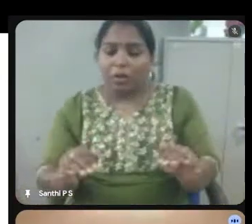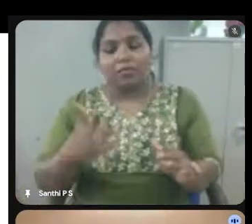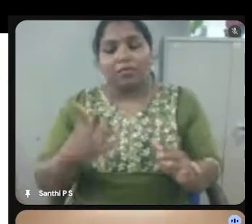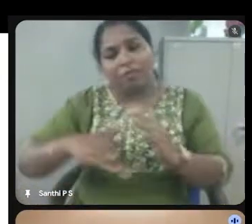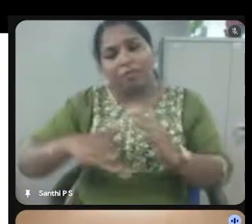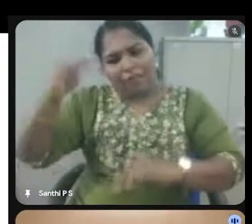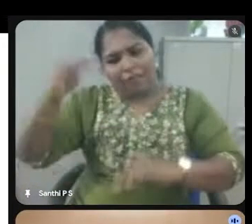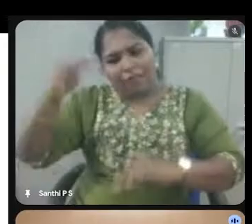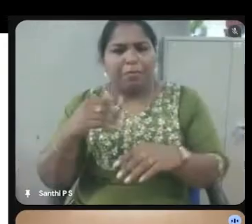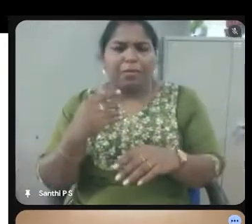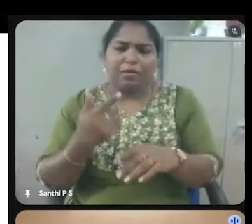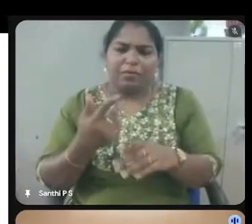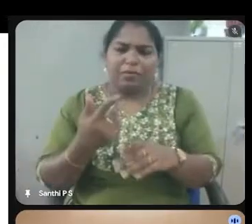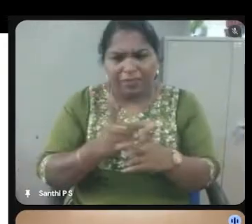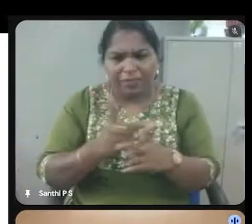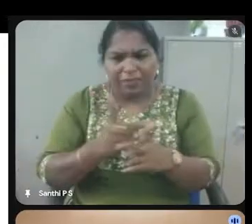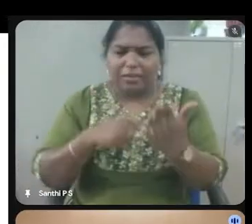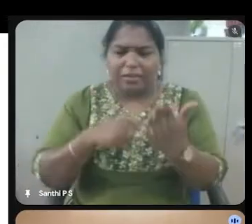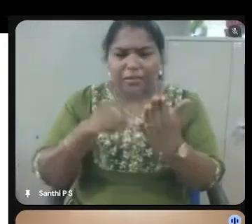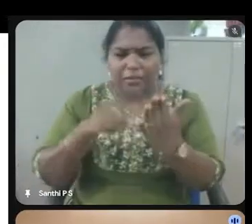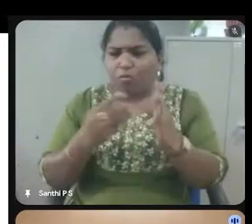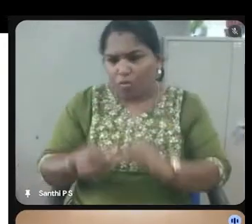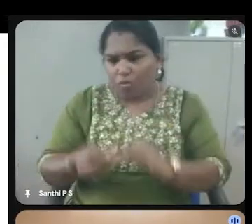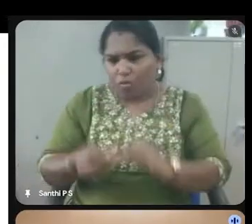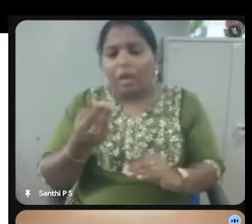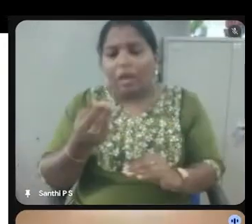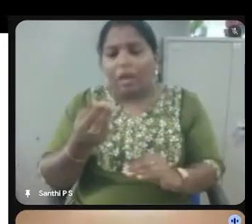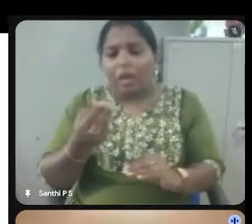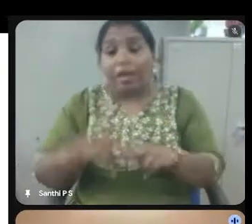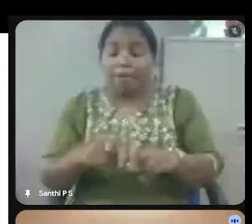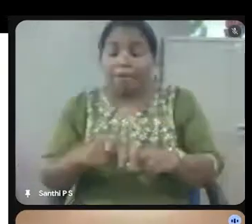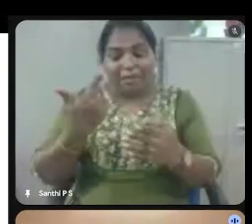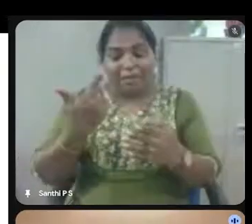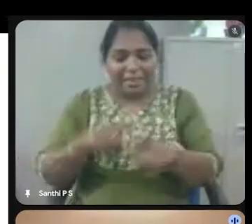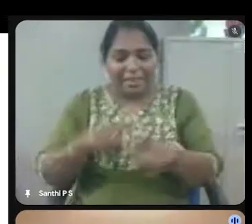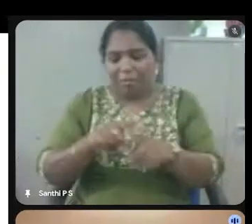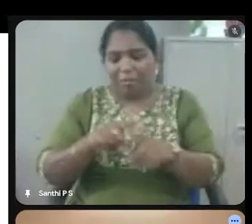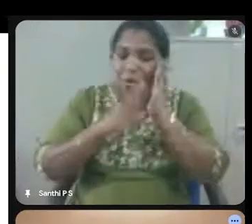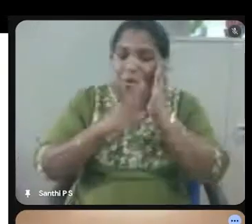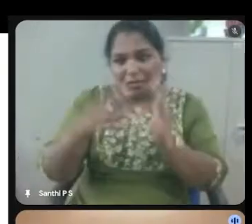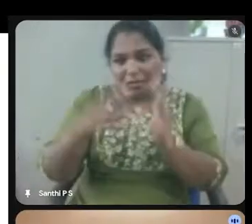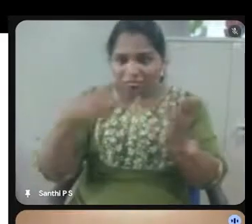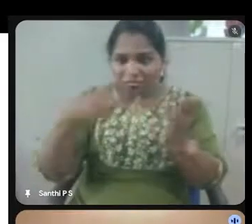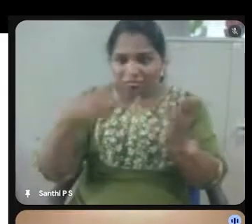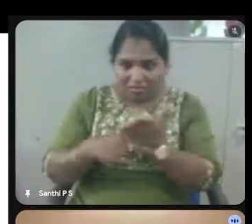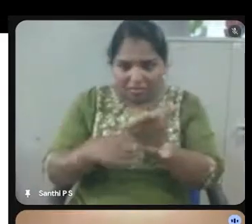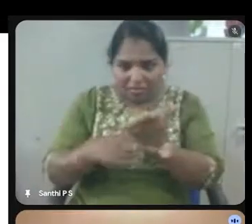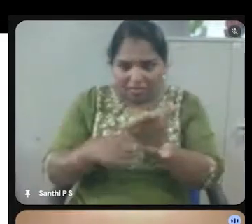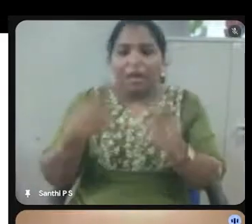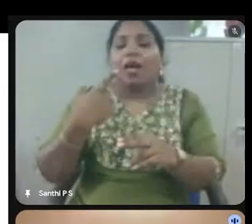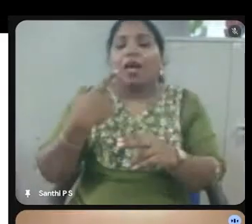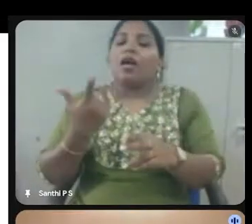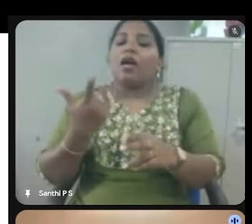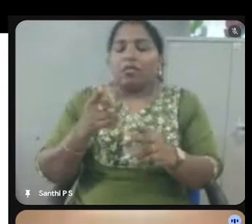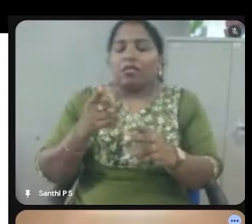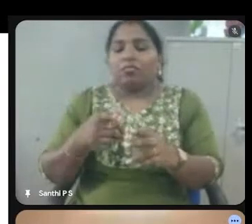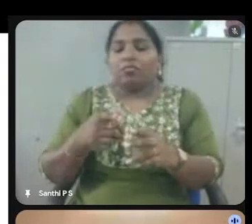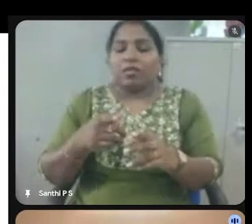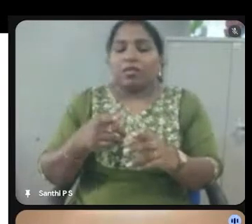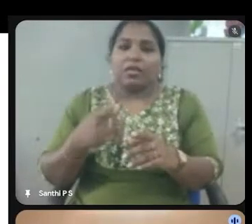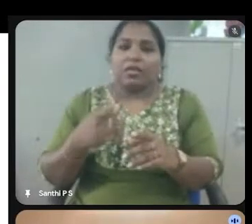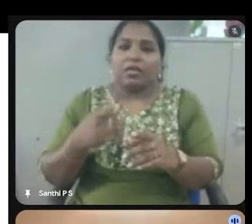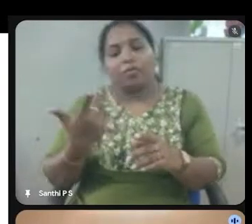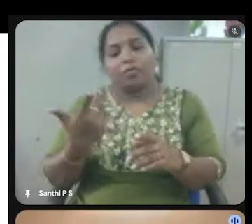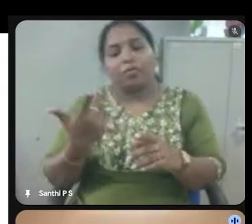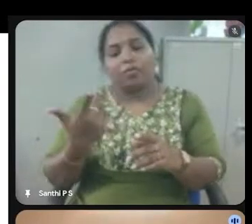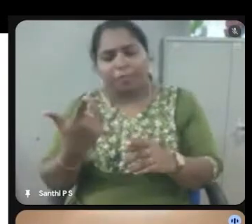അത് ആപ്ലിക്കബിൾ ആണ് അല്ലെ. അതായത് ഒരുപാട് സ്ക്രീൻ ടൈം നമുക്ക് കൂടുതലാണെന്നുണ്ടെങ്കിൽ സ്വാഭാവികമായിട്ടും നമ്മുടെ ഉറക്കത്തിന്റെ ഒരു ക്വാളിറ്റി അഫക്റ്റഡ് ആവാൻ പാടും. ഇപ്പൊ